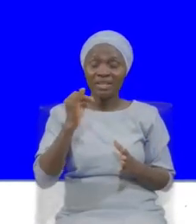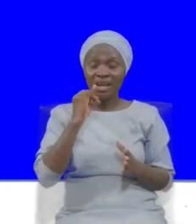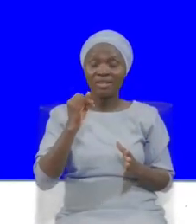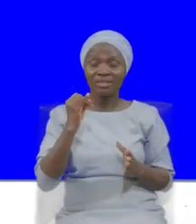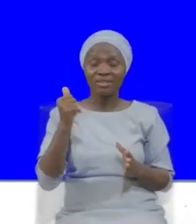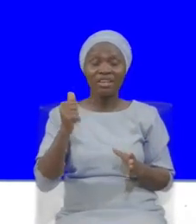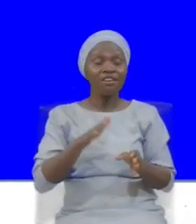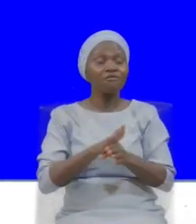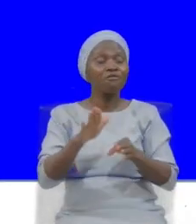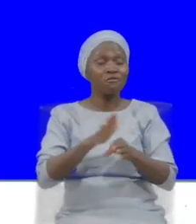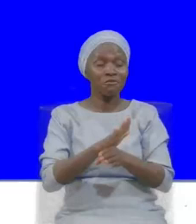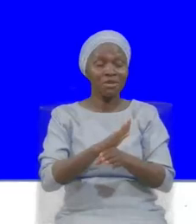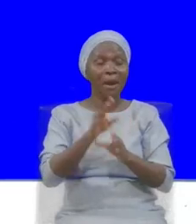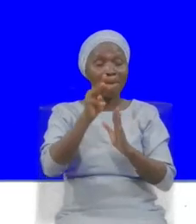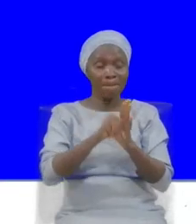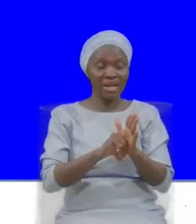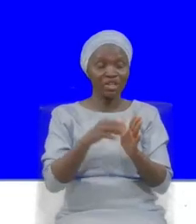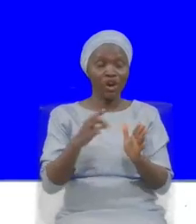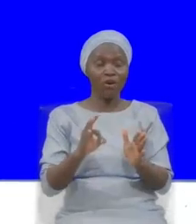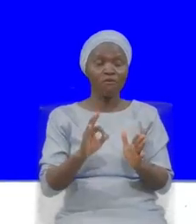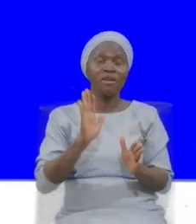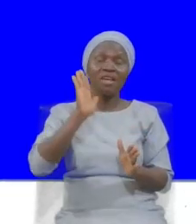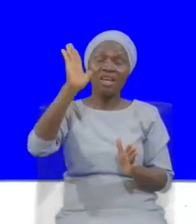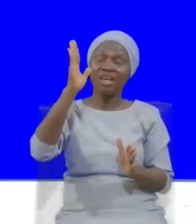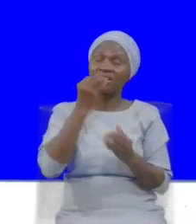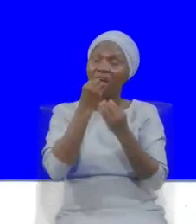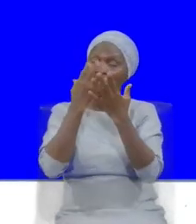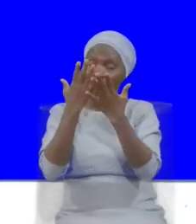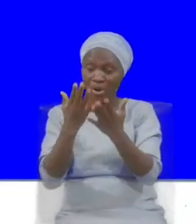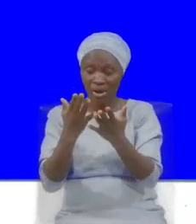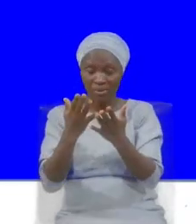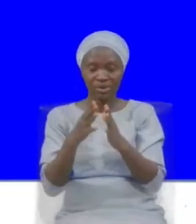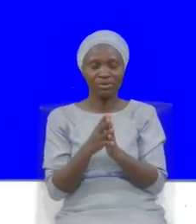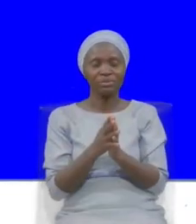Il y a l'accomplissement de sa proclamation. Réjouissez-vous-en.